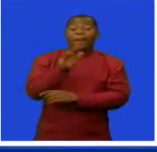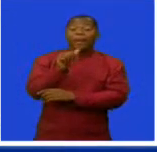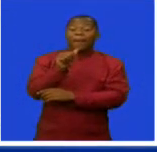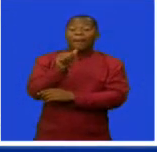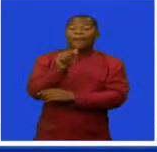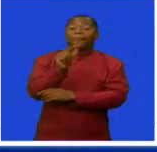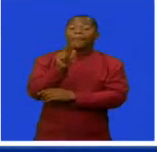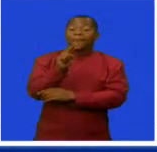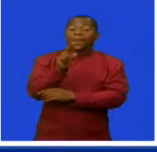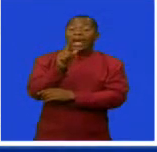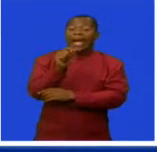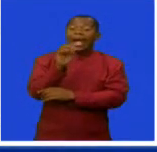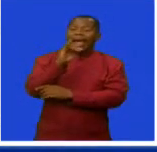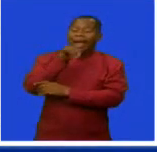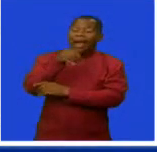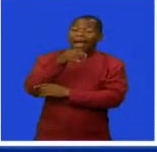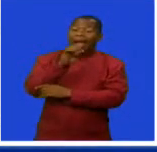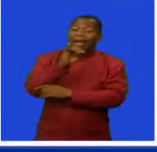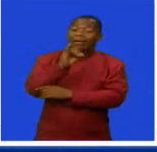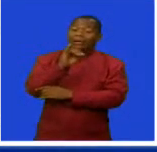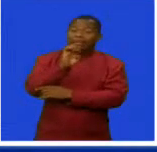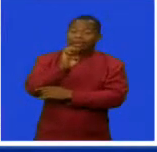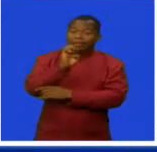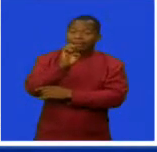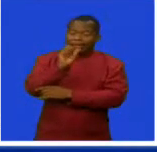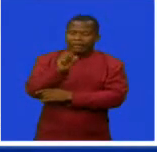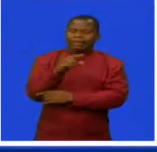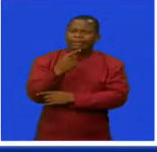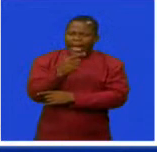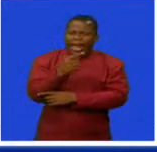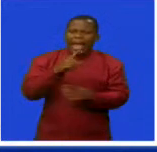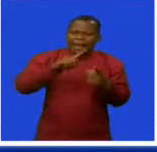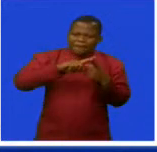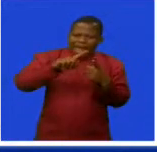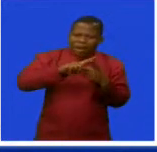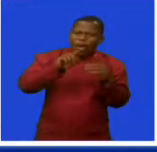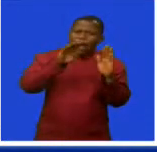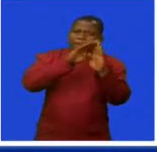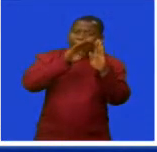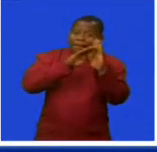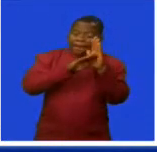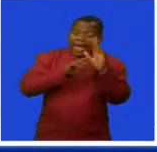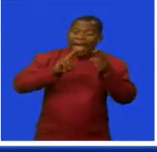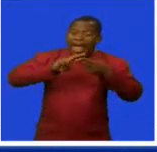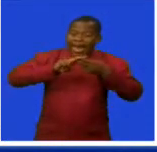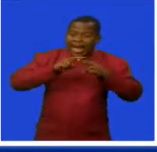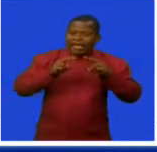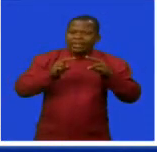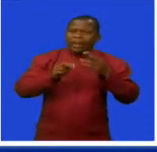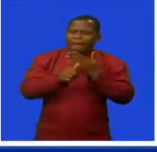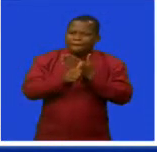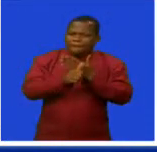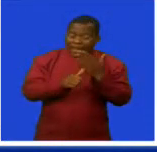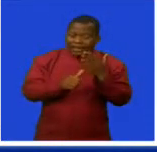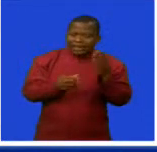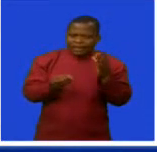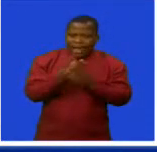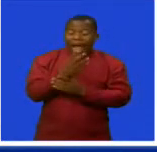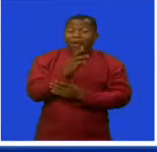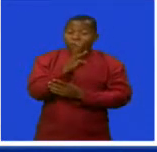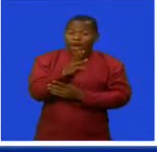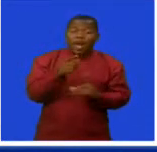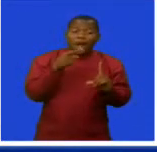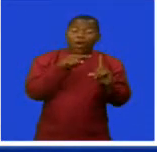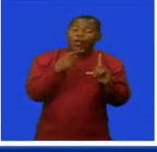ukuthi imidlalo ye league ibuye kulenyanga letako. Budges uthi batawucala ngekuchuba imidlalo yekulungiselela emacembu pheceleti mini